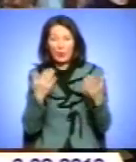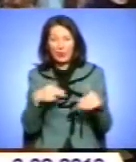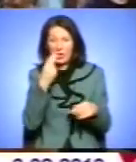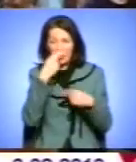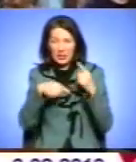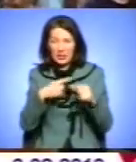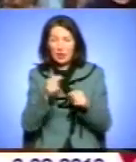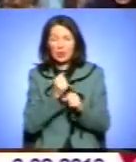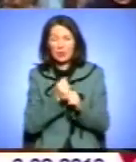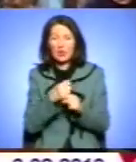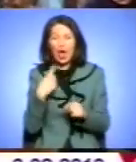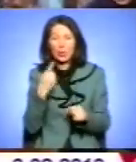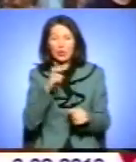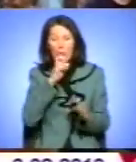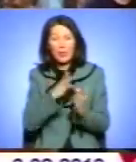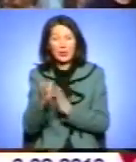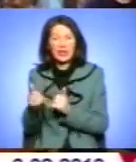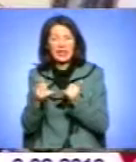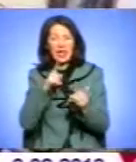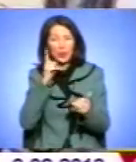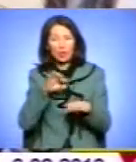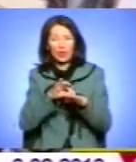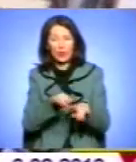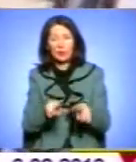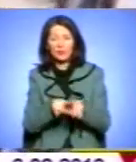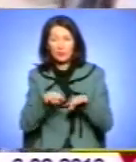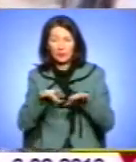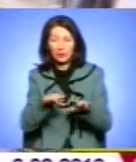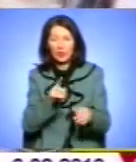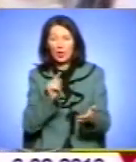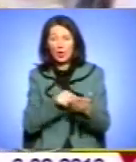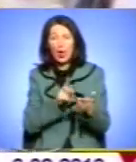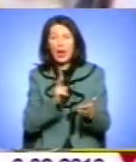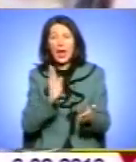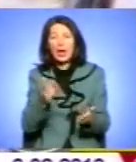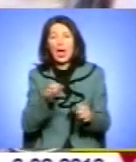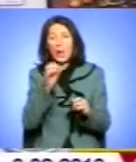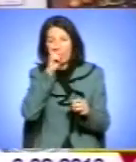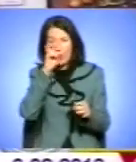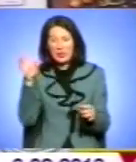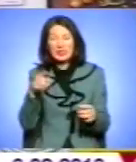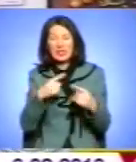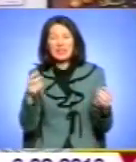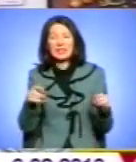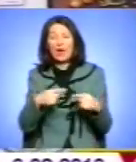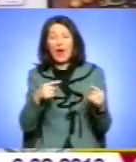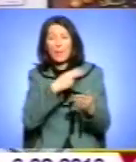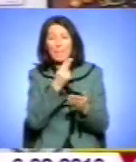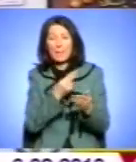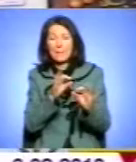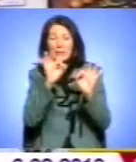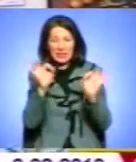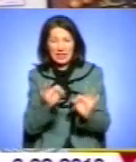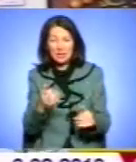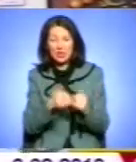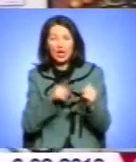традиційно працівники обласної бібліотеки для молоді проводять схожі заходи, метою яких є популяризація різних видів мистецтва серед молоді, а також знайомство